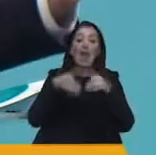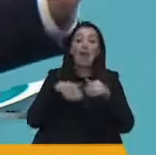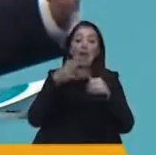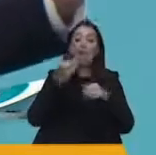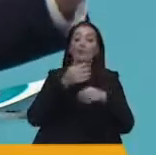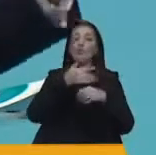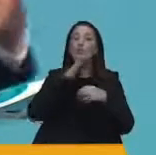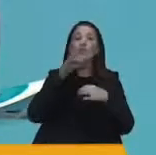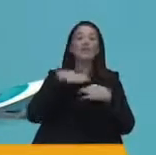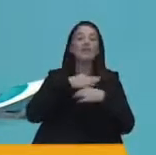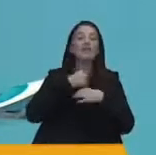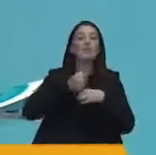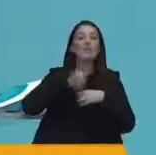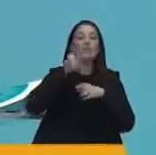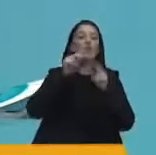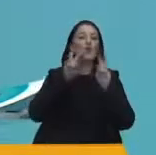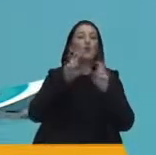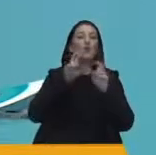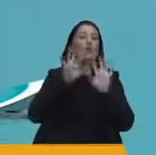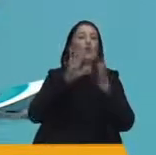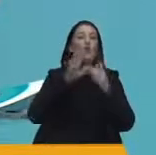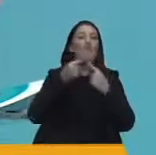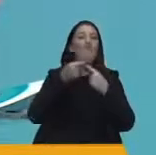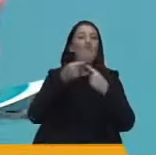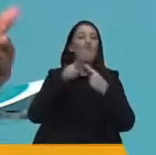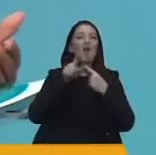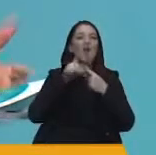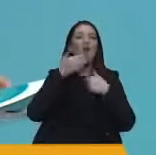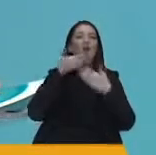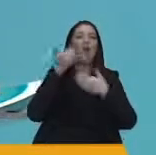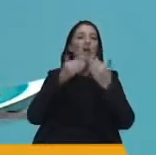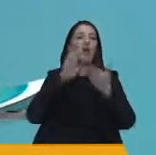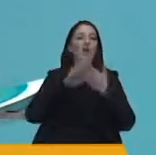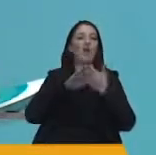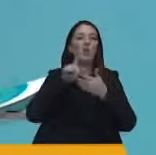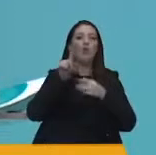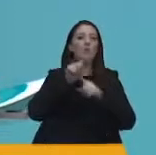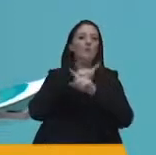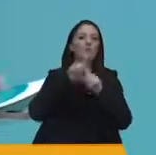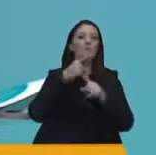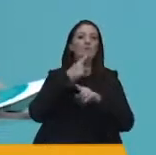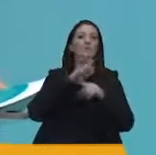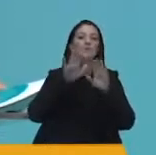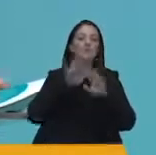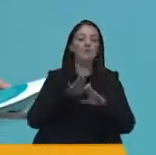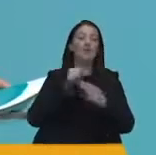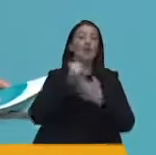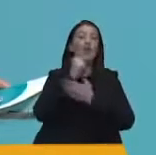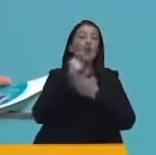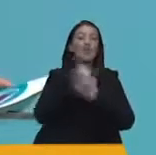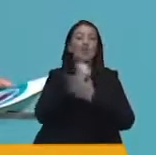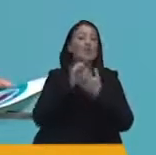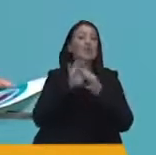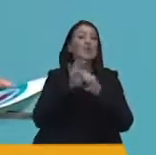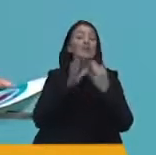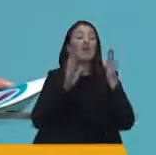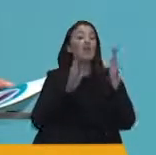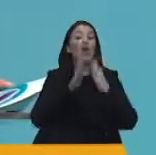Sayın Başkanımıza da konuyu herhalde farklı anlattı arkadaşlar ki veto edildi. Ya yeşile nasıl karşı